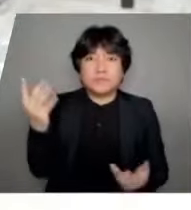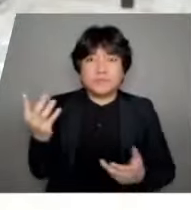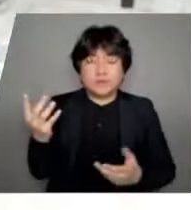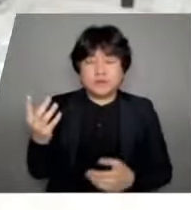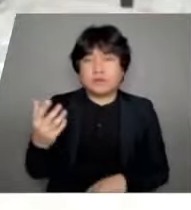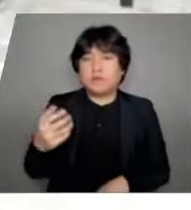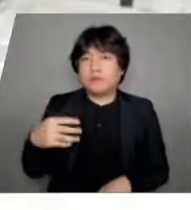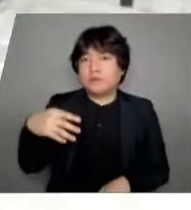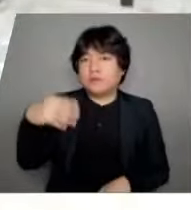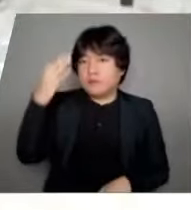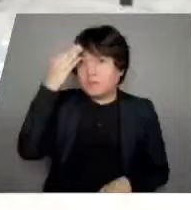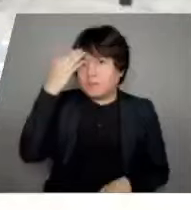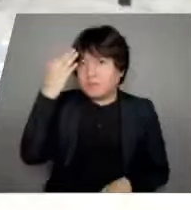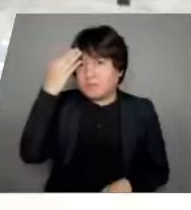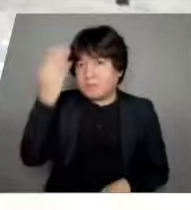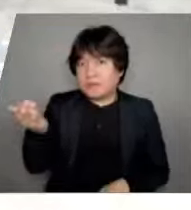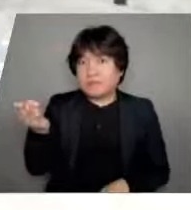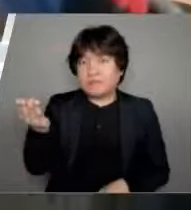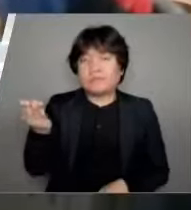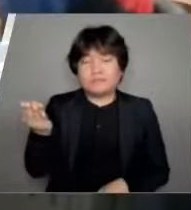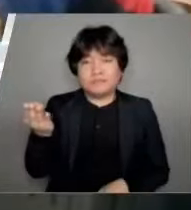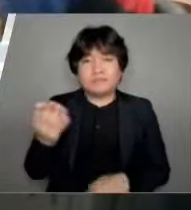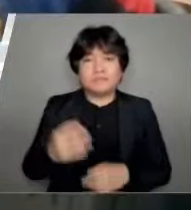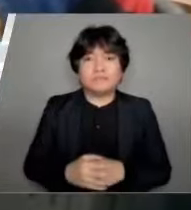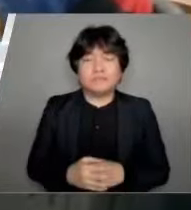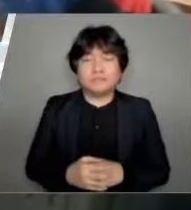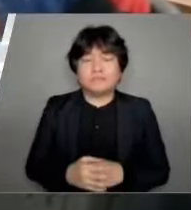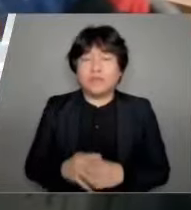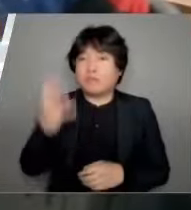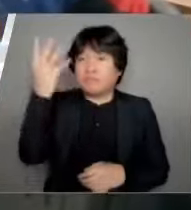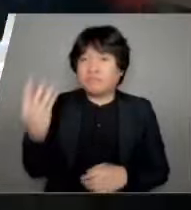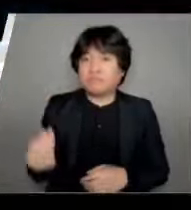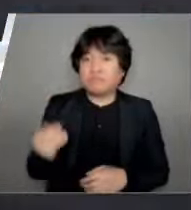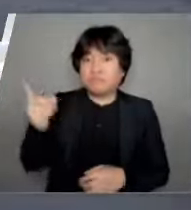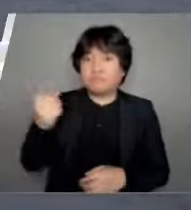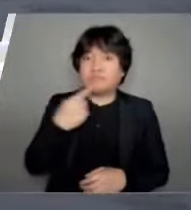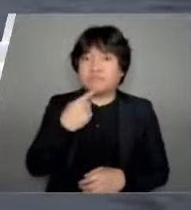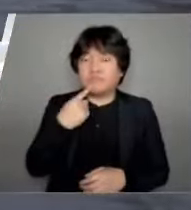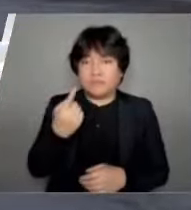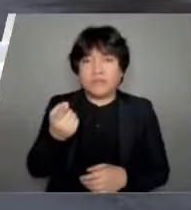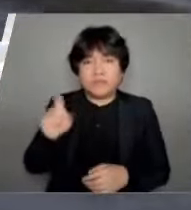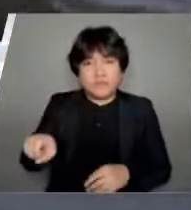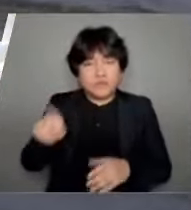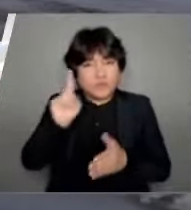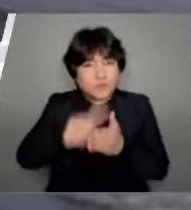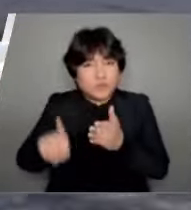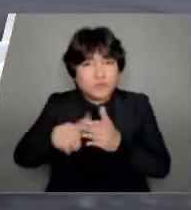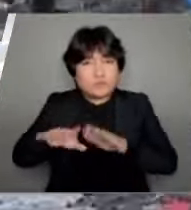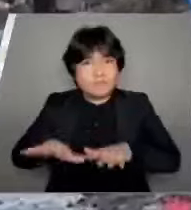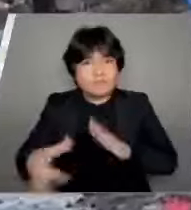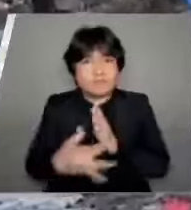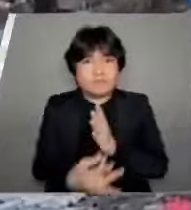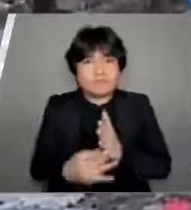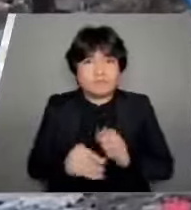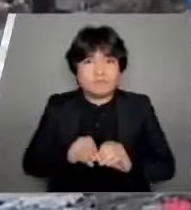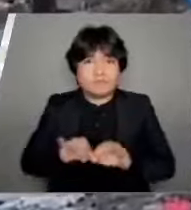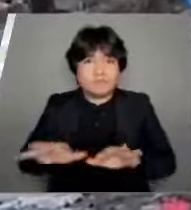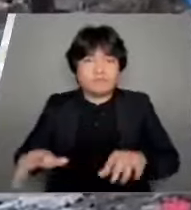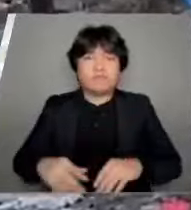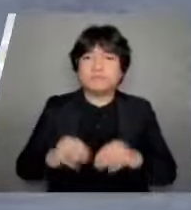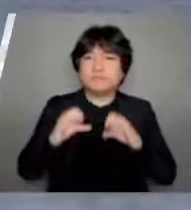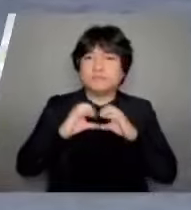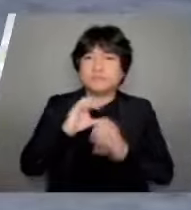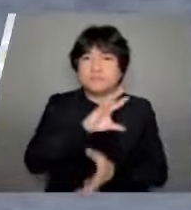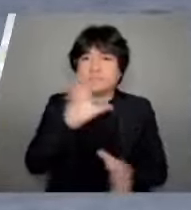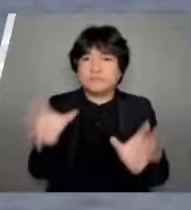Team para bantayan sakaling magkaroon ng banta ng oil spill sa lalawigan. Para sa GMA Integrated News, ako si June Veneracion,